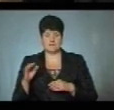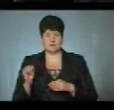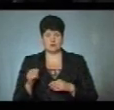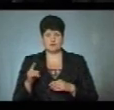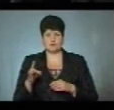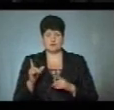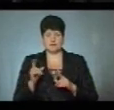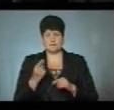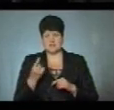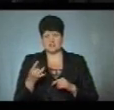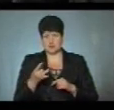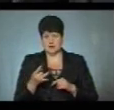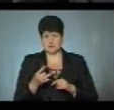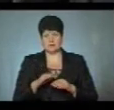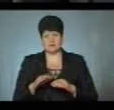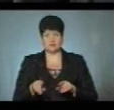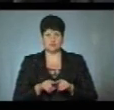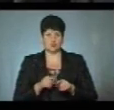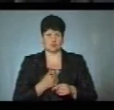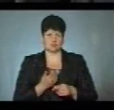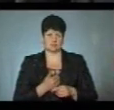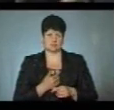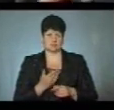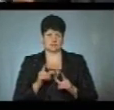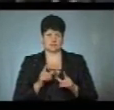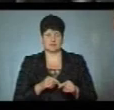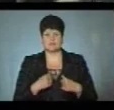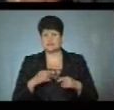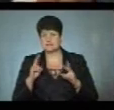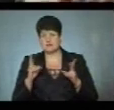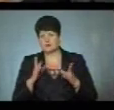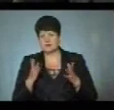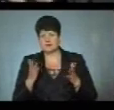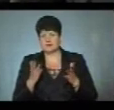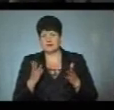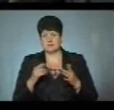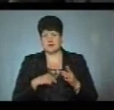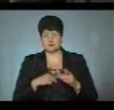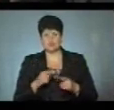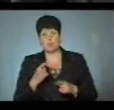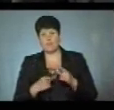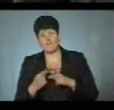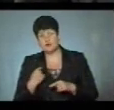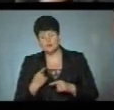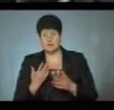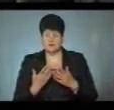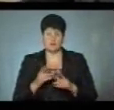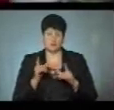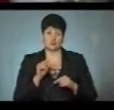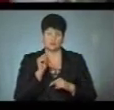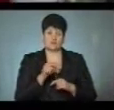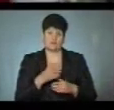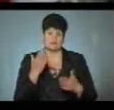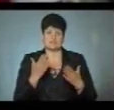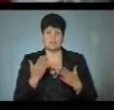їдемо перший раз. Ну, діти все одно в захваті їдуть. Не знаю, як, з яким настроєм повернуться, але їдуть веселі.